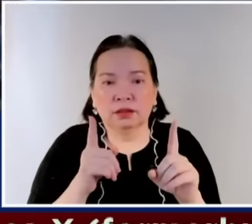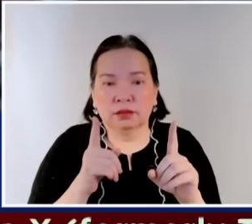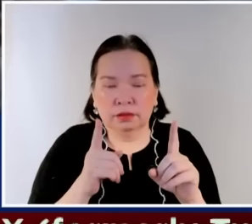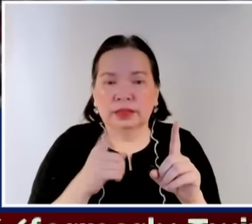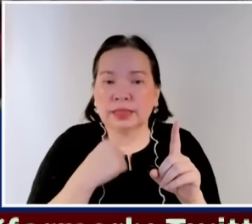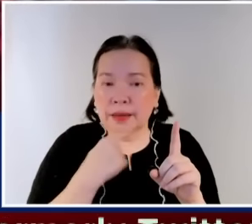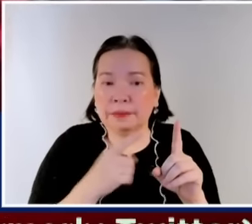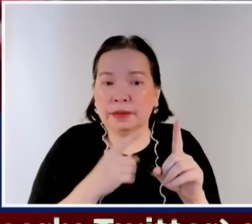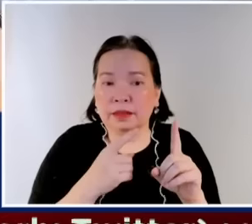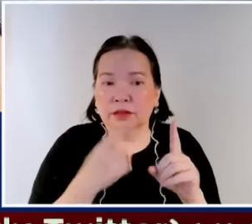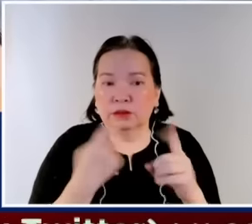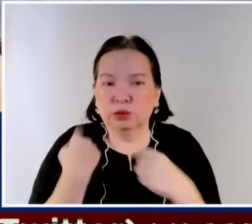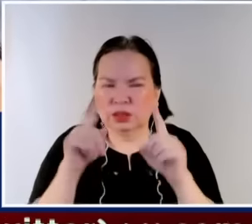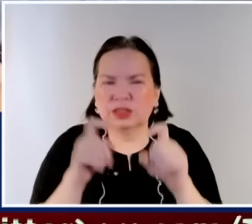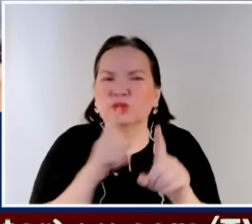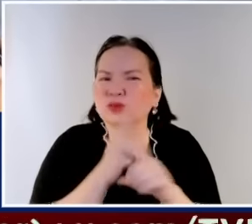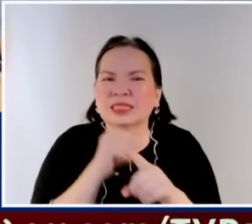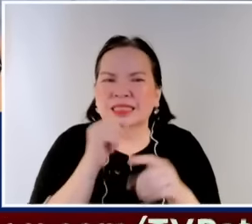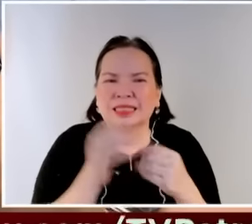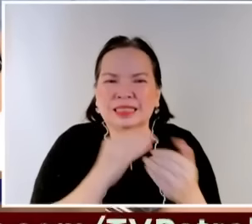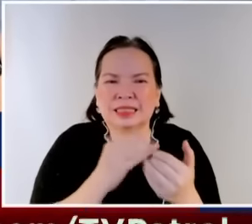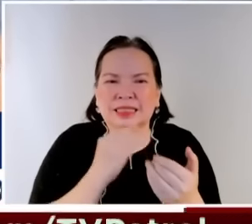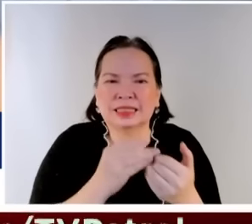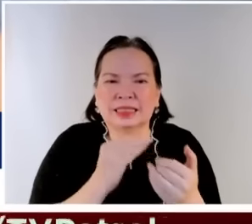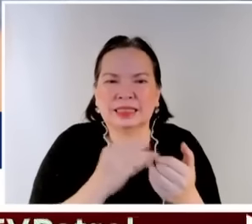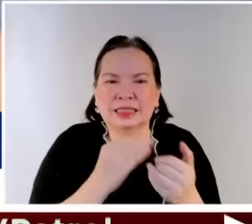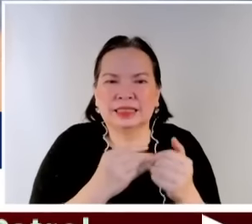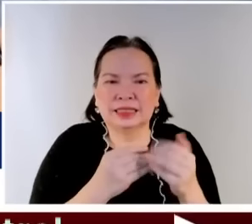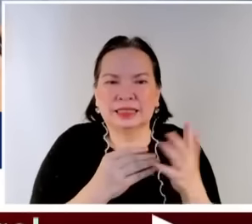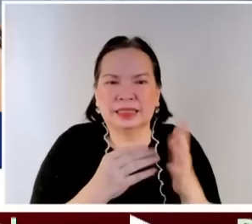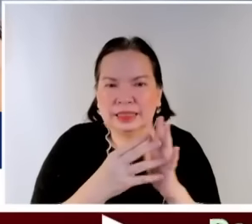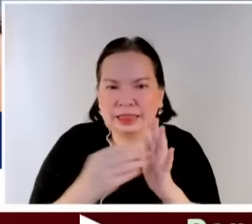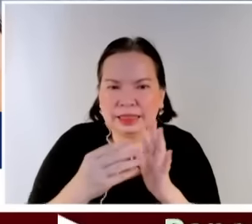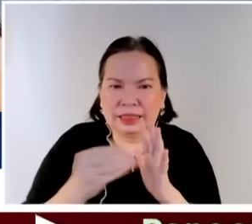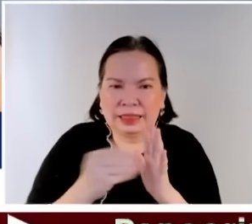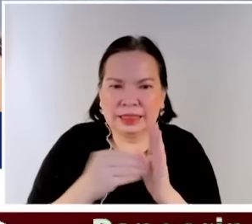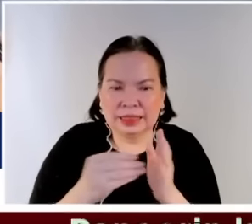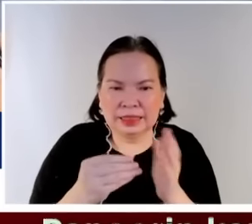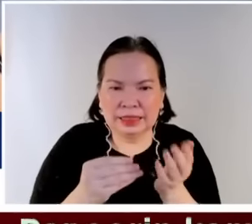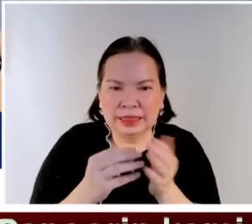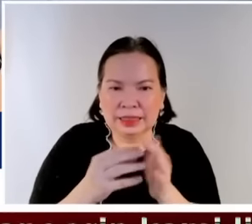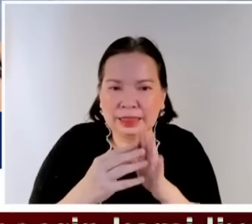na hindi ganun kadali yung pag-conduct ng siphoning.